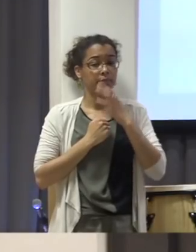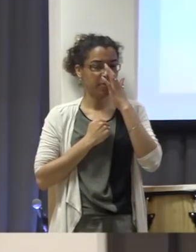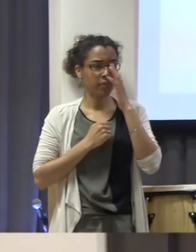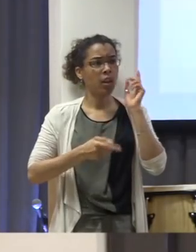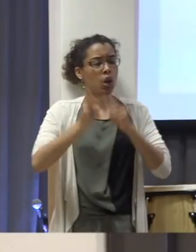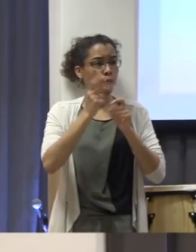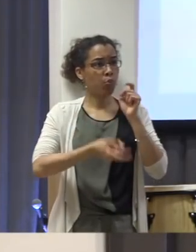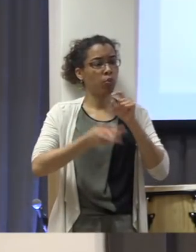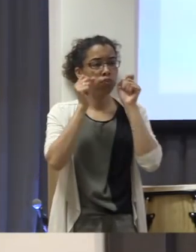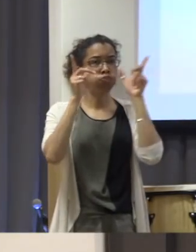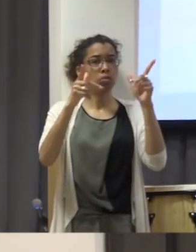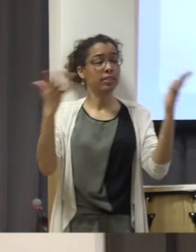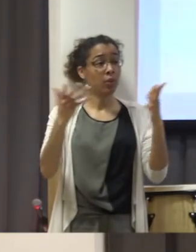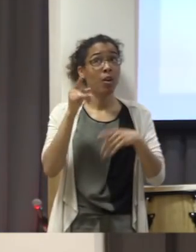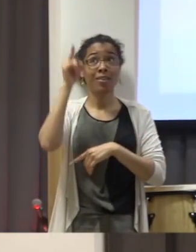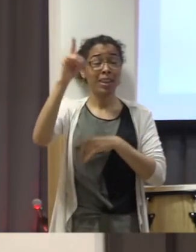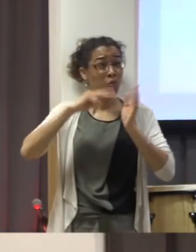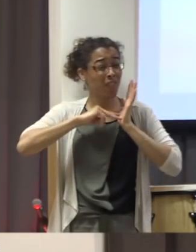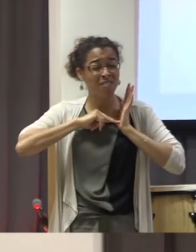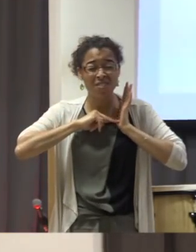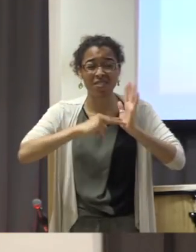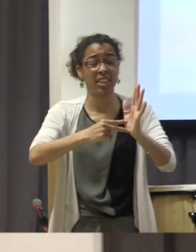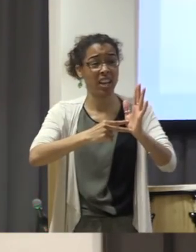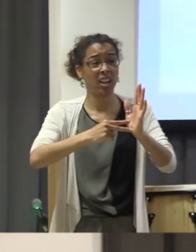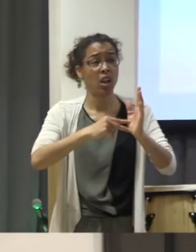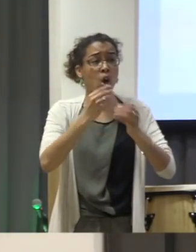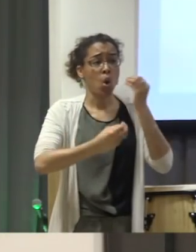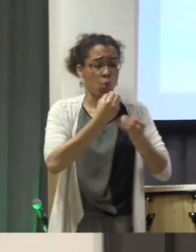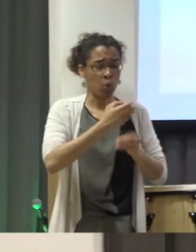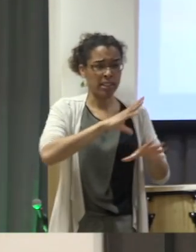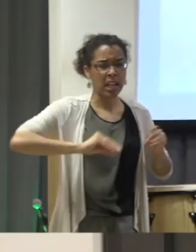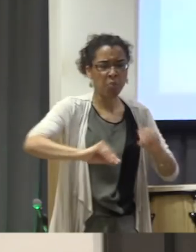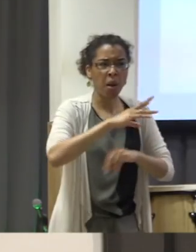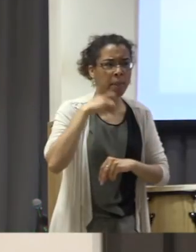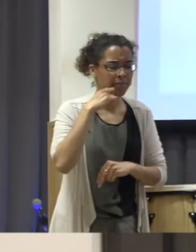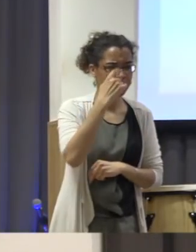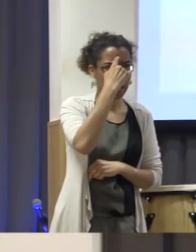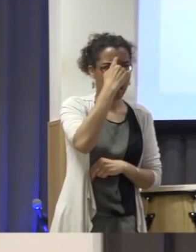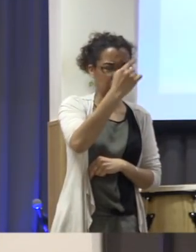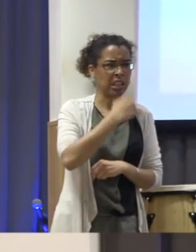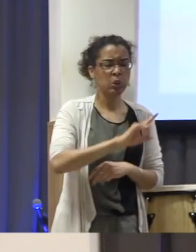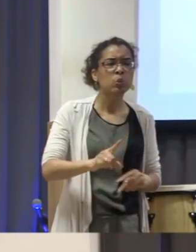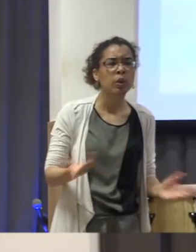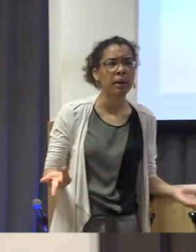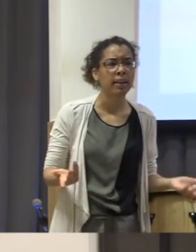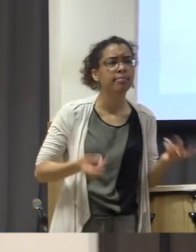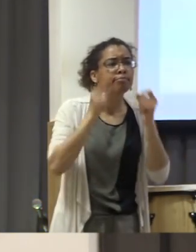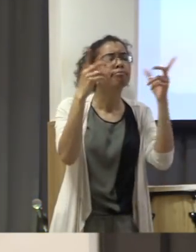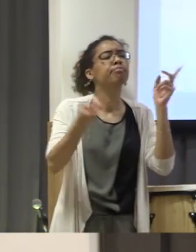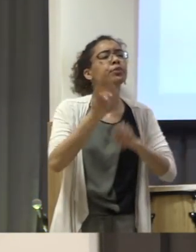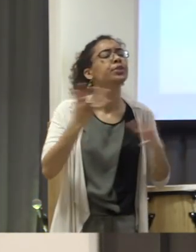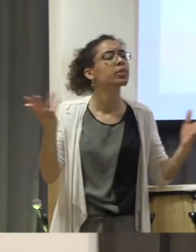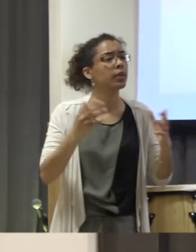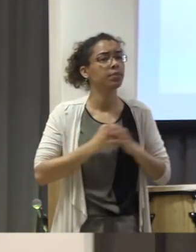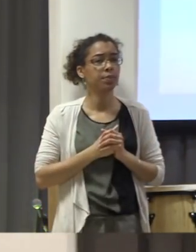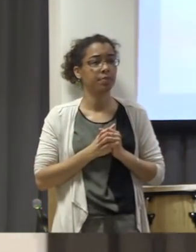plus étonnant. C'est la fidélité de Dieu ou l'incrédulité de son peuple. Bien-aimés,